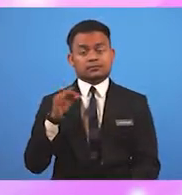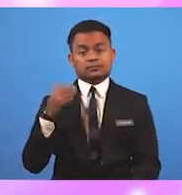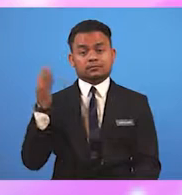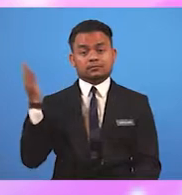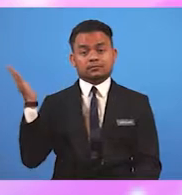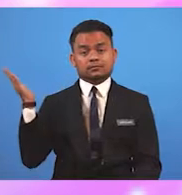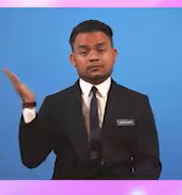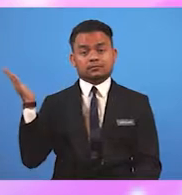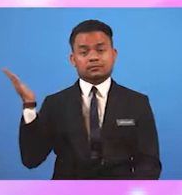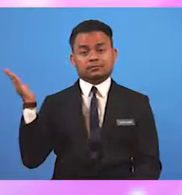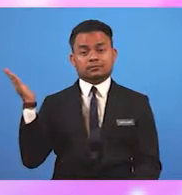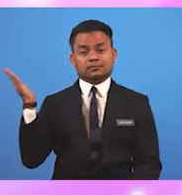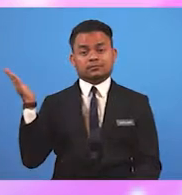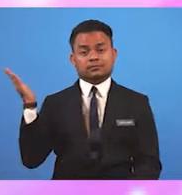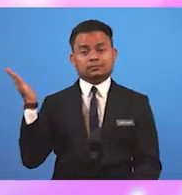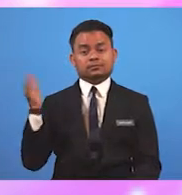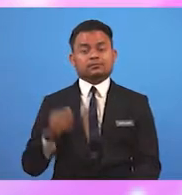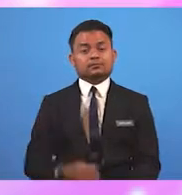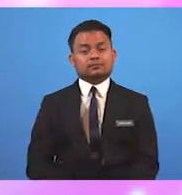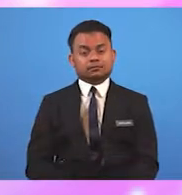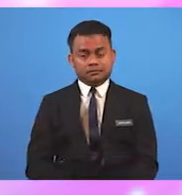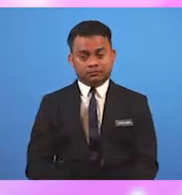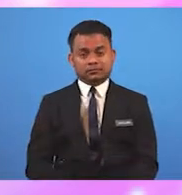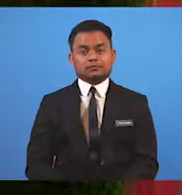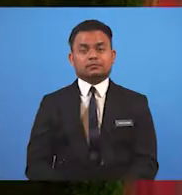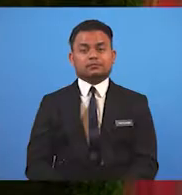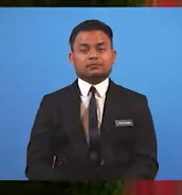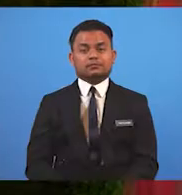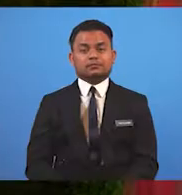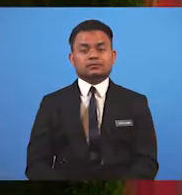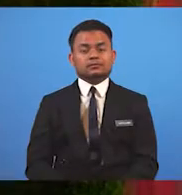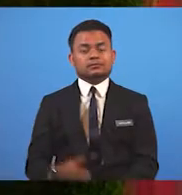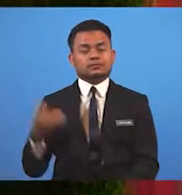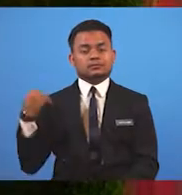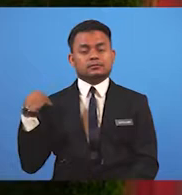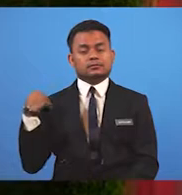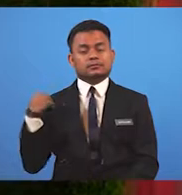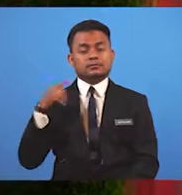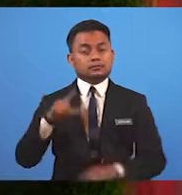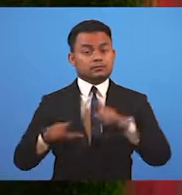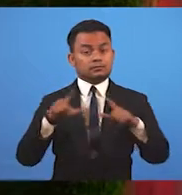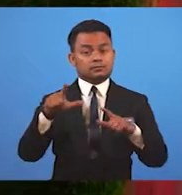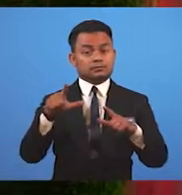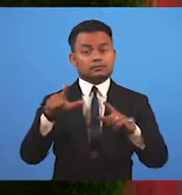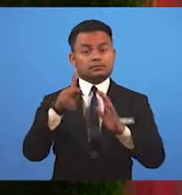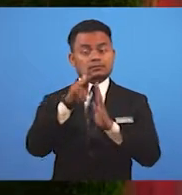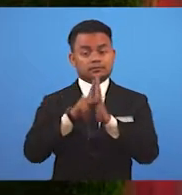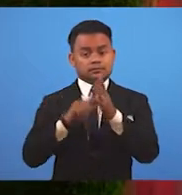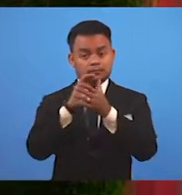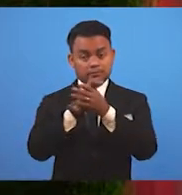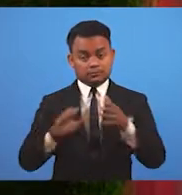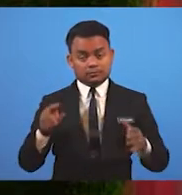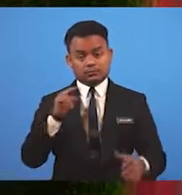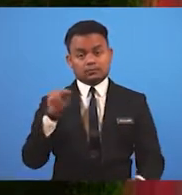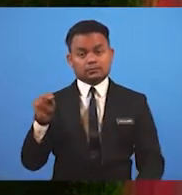Soalan. Paparkan maklumat iaitu nama dan sekolah yang